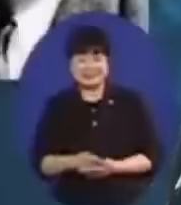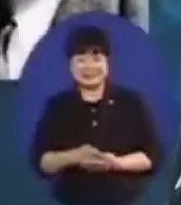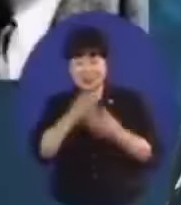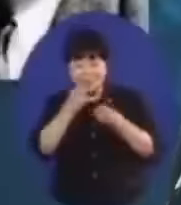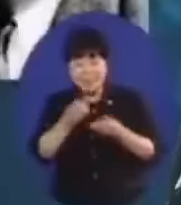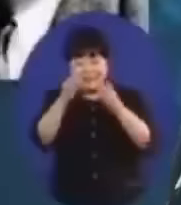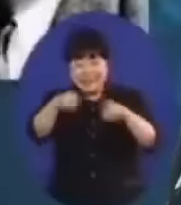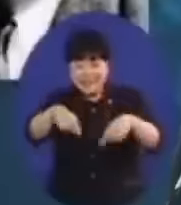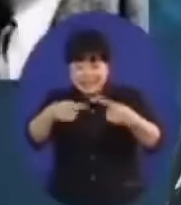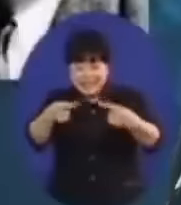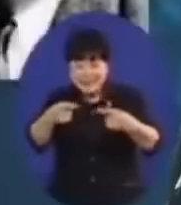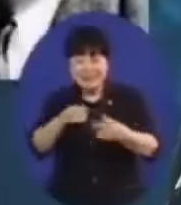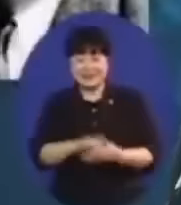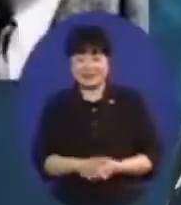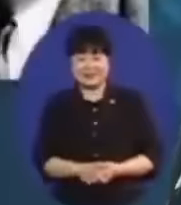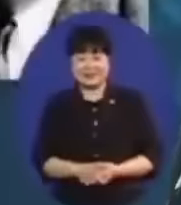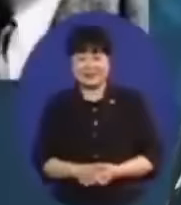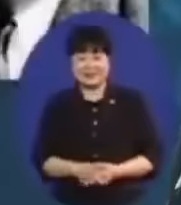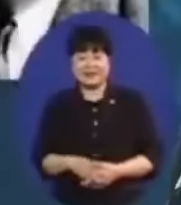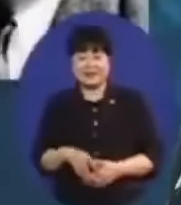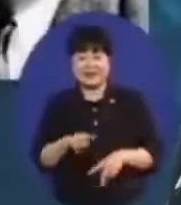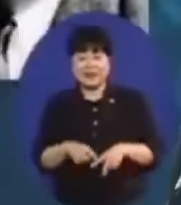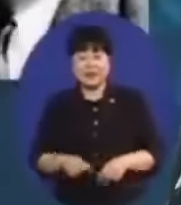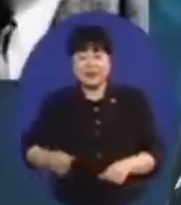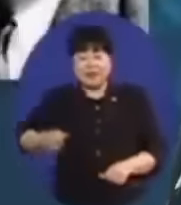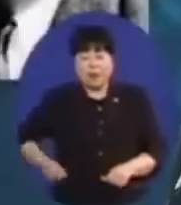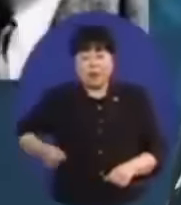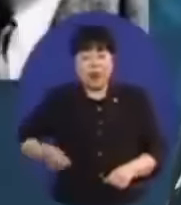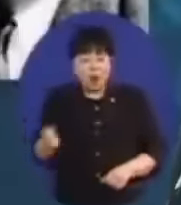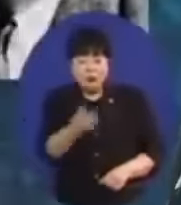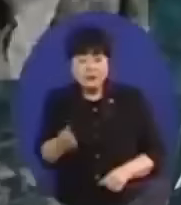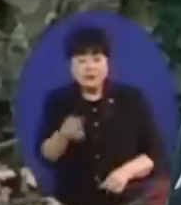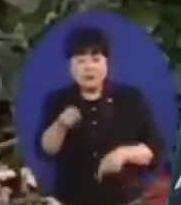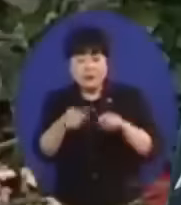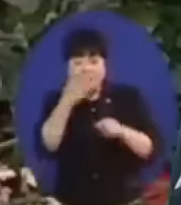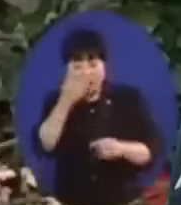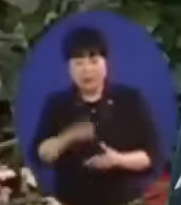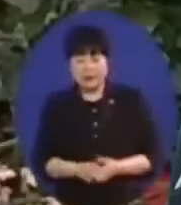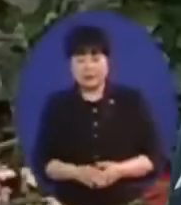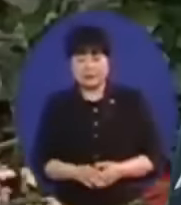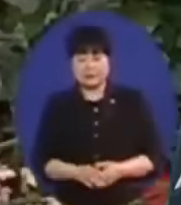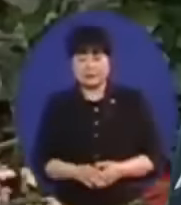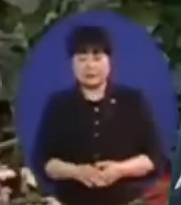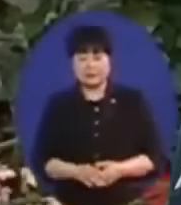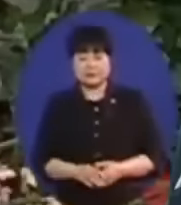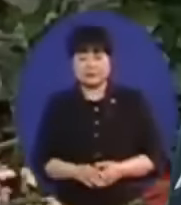후 이제 목발을 짚지 않고 걷기로 결심했습니다. 루스벨트는